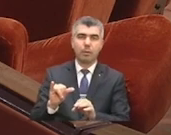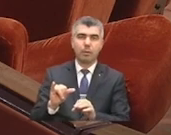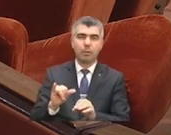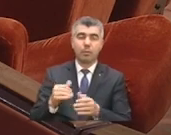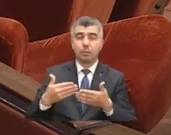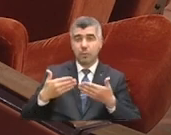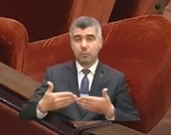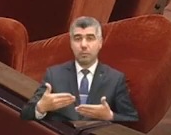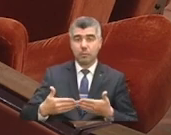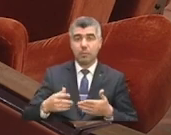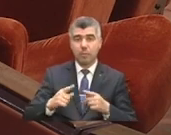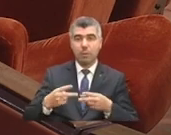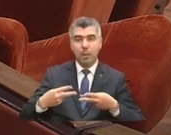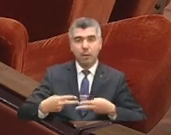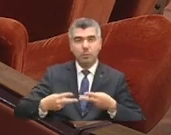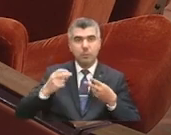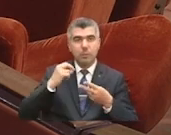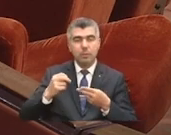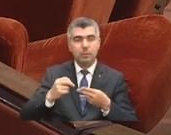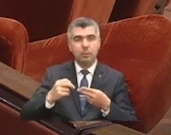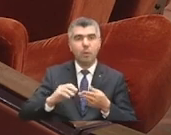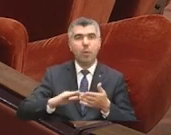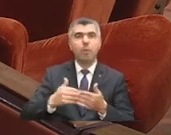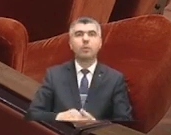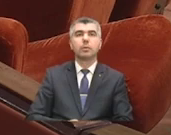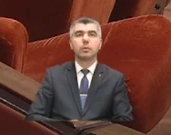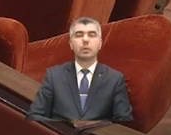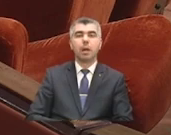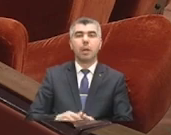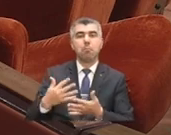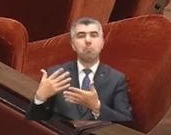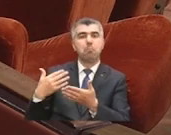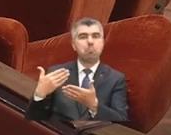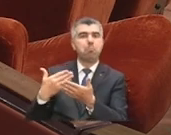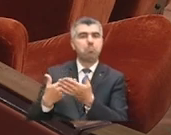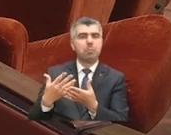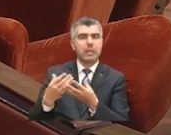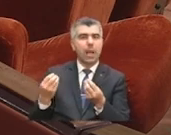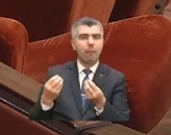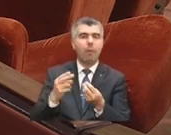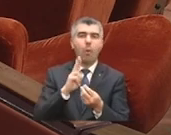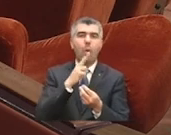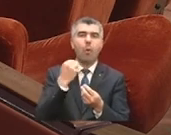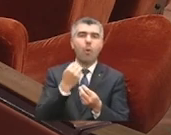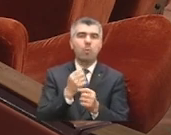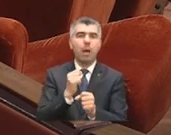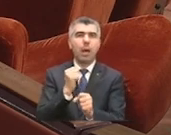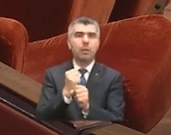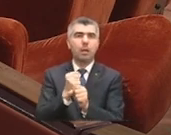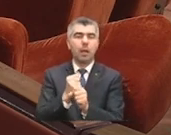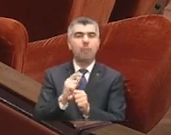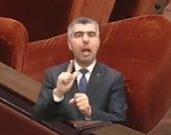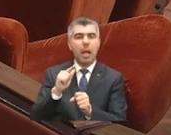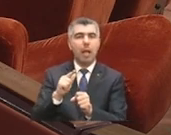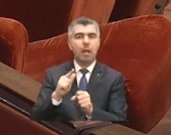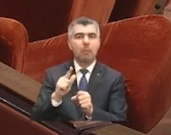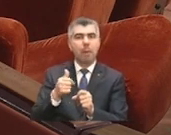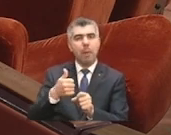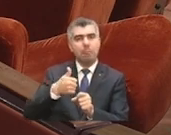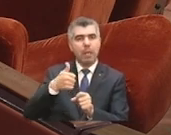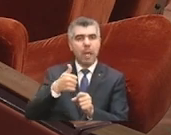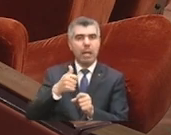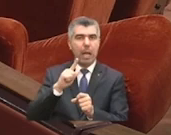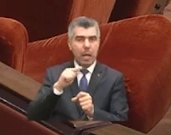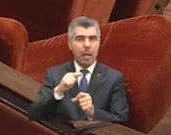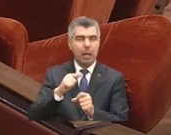نزلنا هذا التطبيق مبني على اللي قلت قبيله، على مجموعه ديال الدراسات اللي قاموا بها الحكومات السابقه، لان كاين الايجابي ما كاينش غير السلبي، خدينا